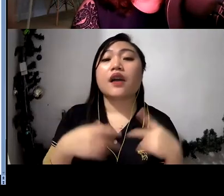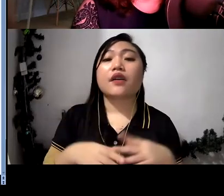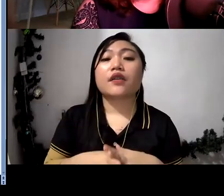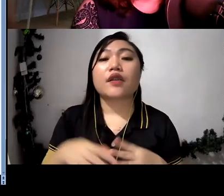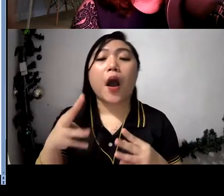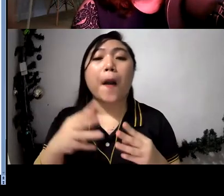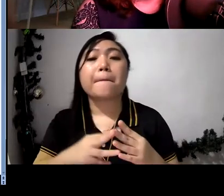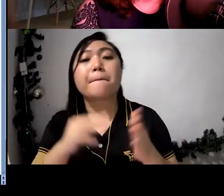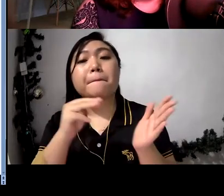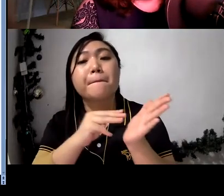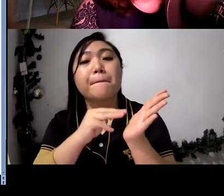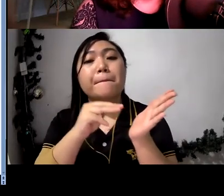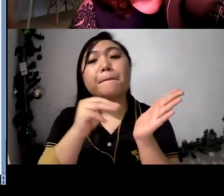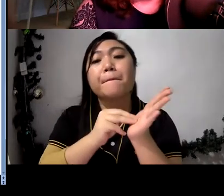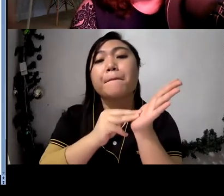example, no, kahit ikaw ay